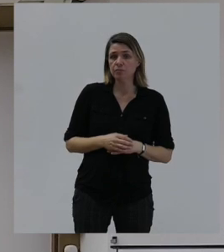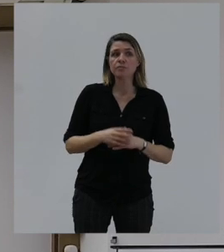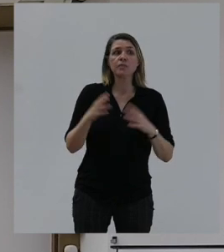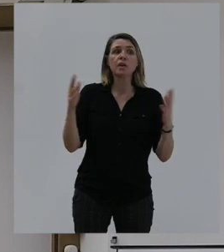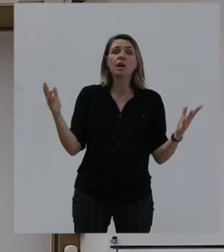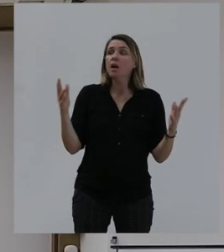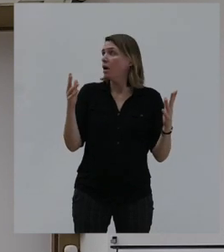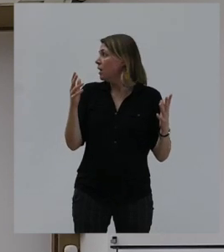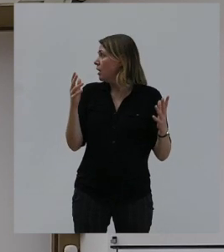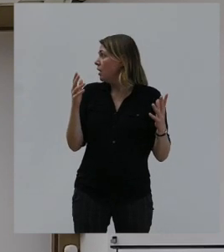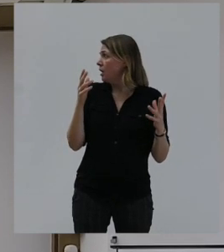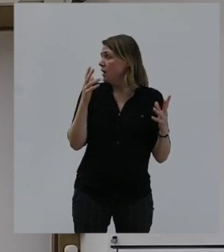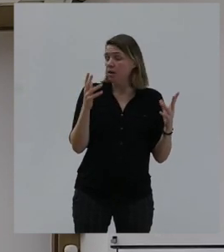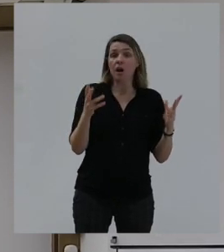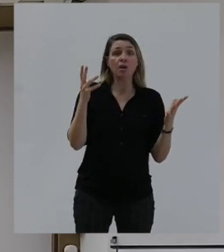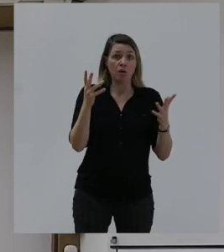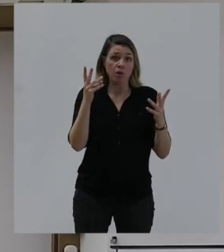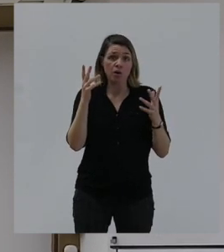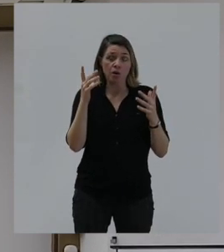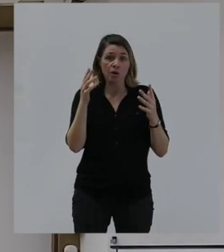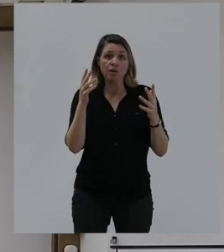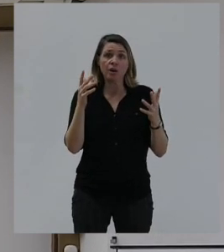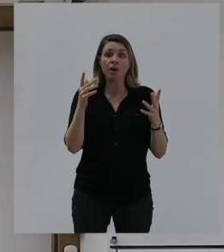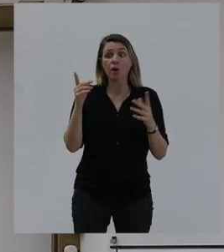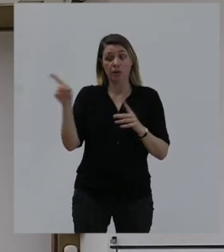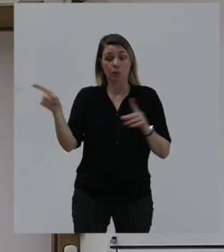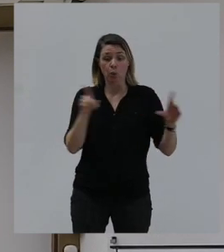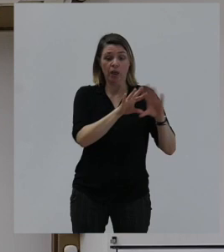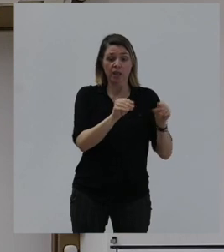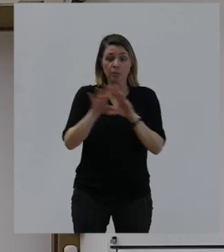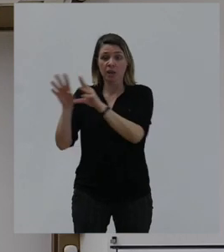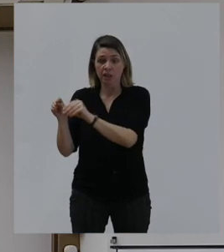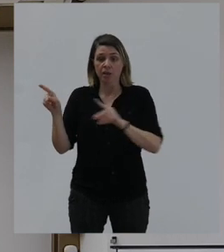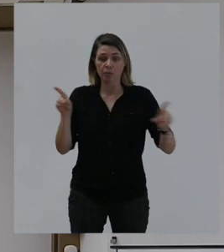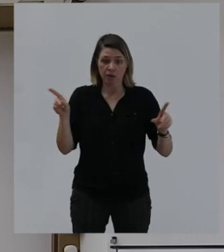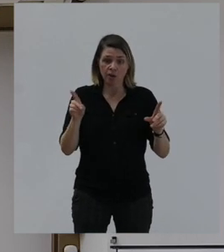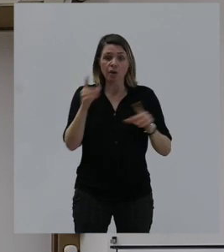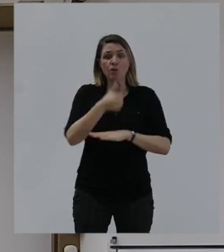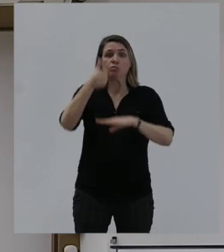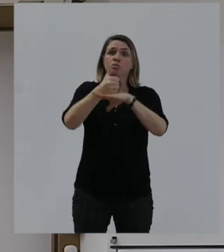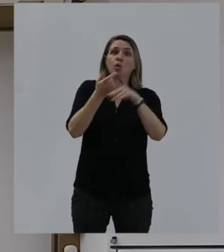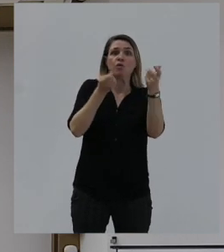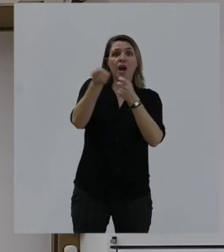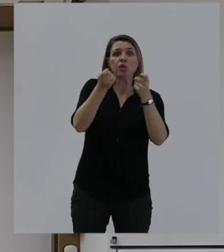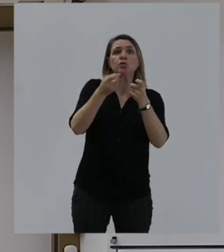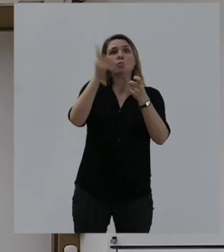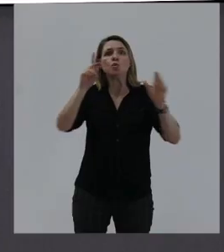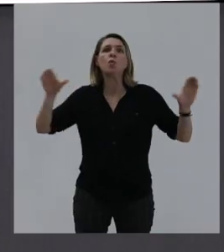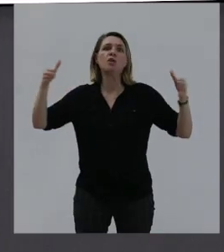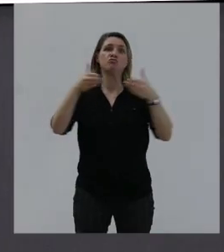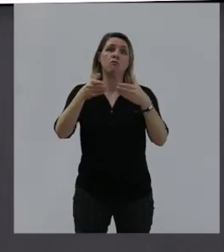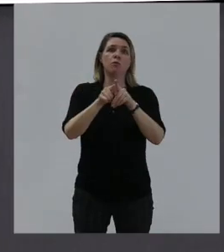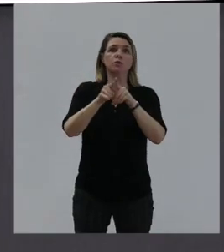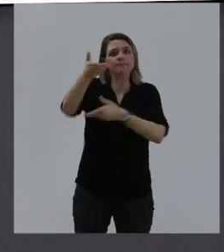Peut-être un autre point qui a été mentionné un peu par vos deux équipes, celui d'une gouvernance plus collégiale, d'un dialogue social.